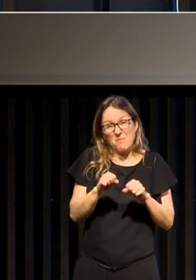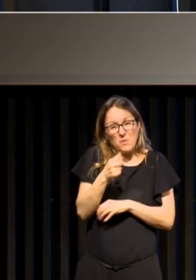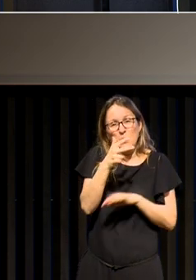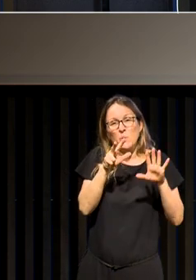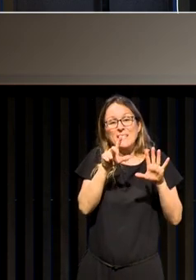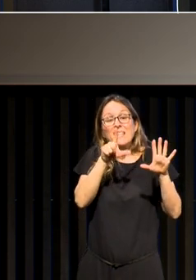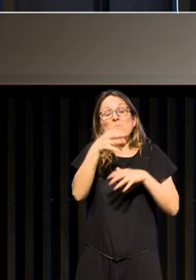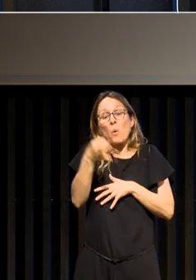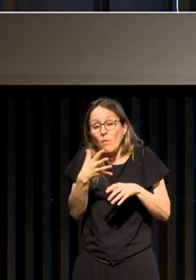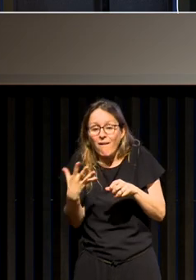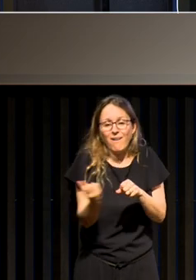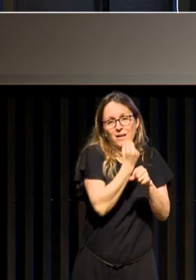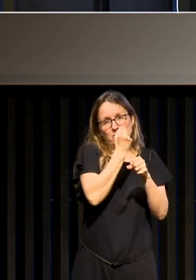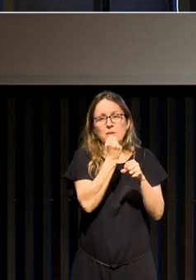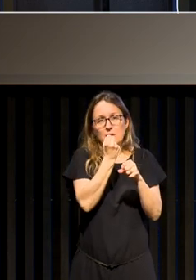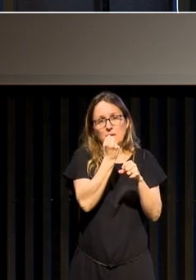7% de chances